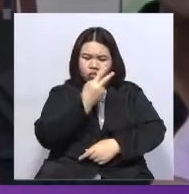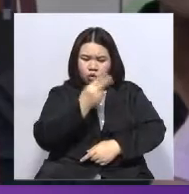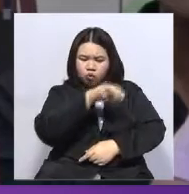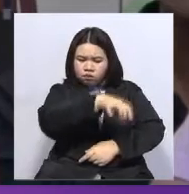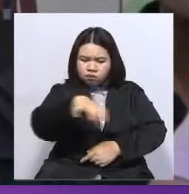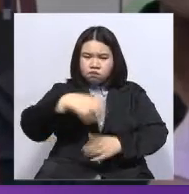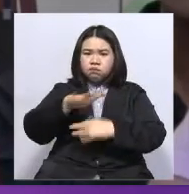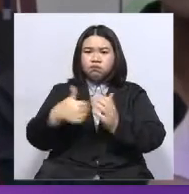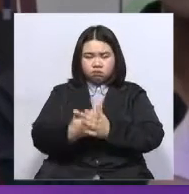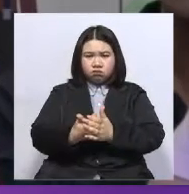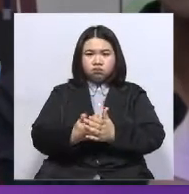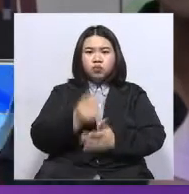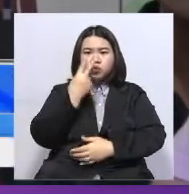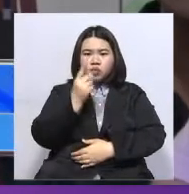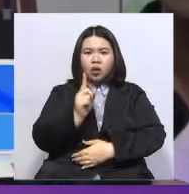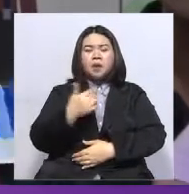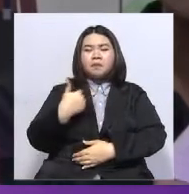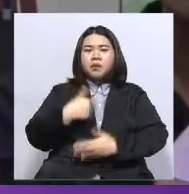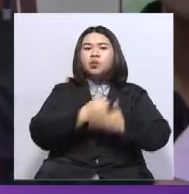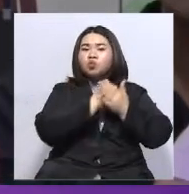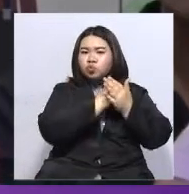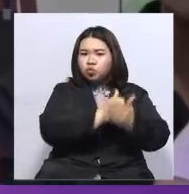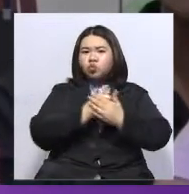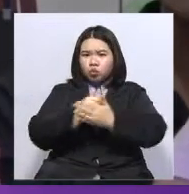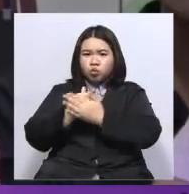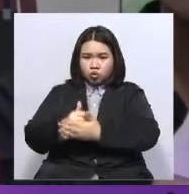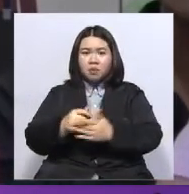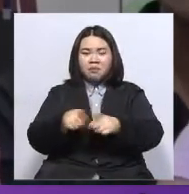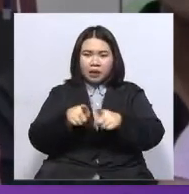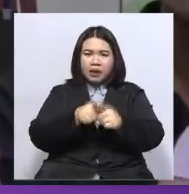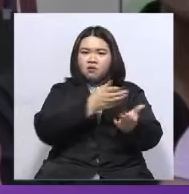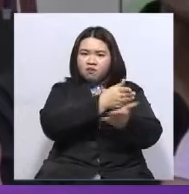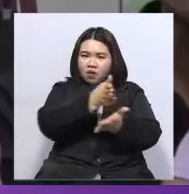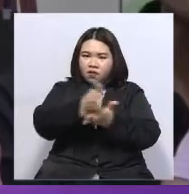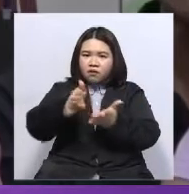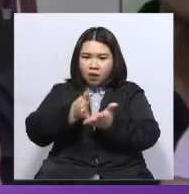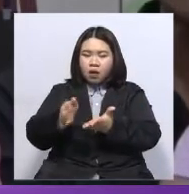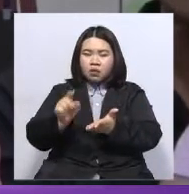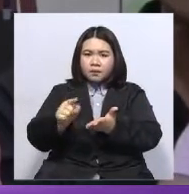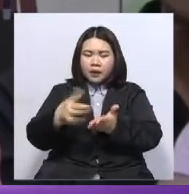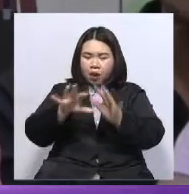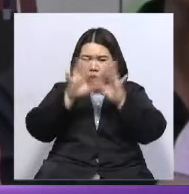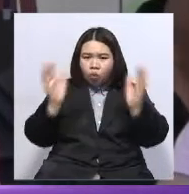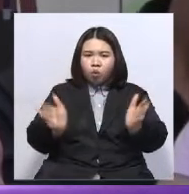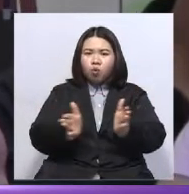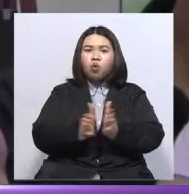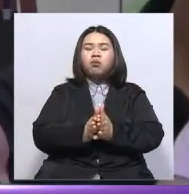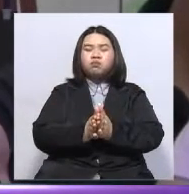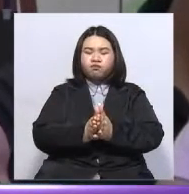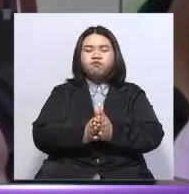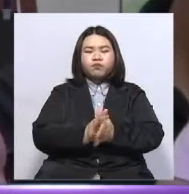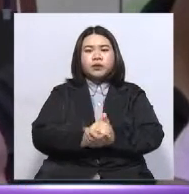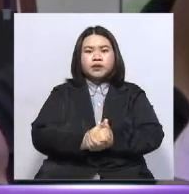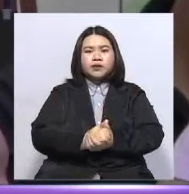เห็นว่าทุกอันก็จะช่วยแต่ละเป้าหมายนะครับกันคนละด้านนะครับแล้วก็มาประกอบรวมกันก็จะแน่ใจว่